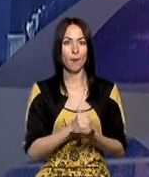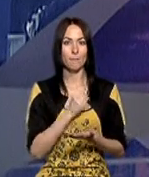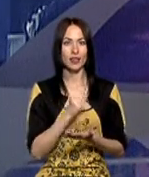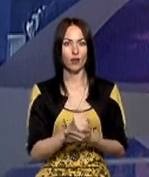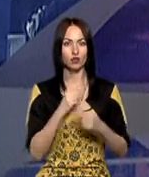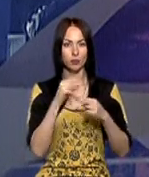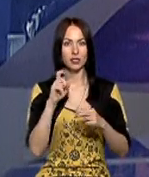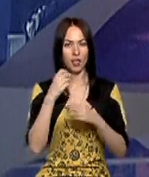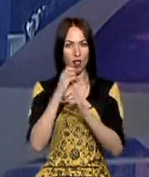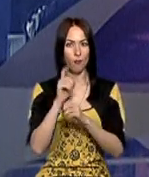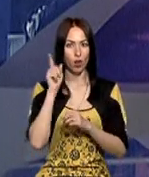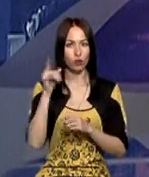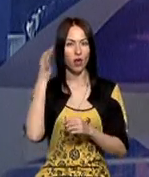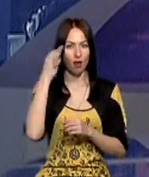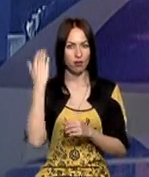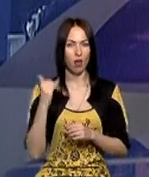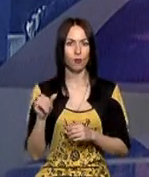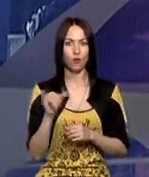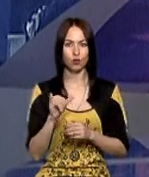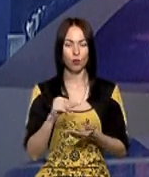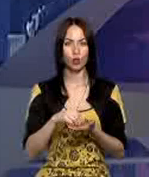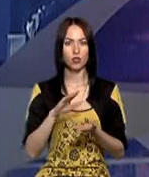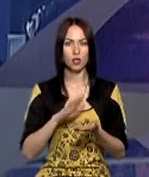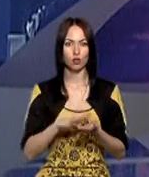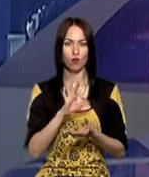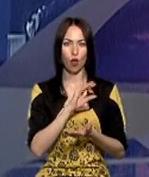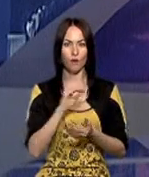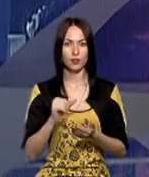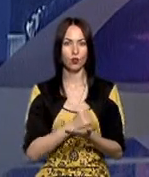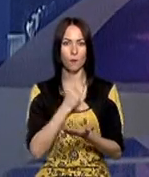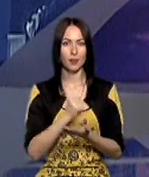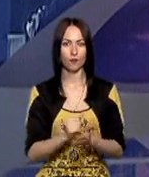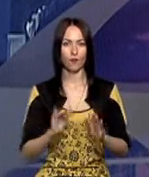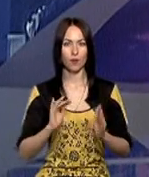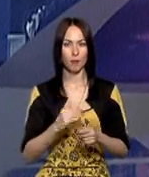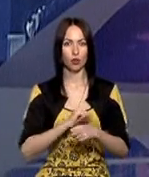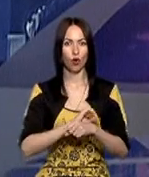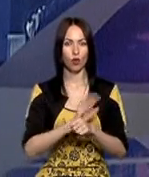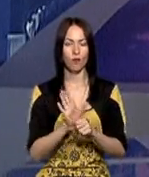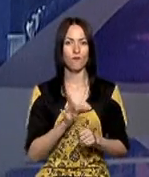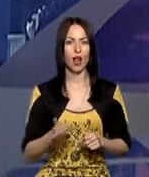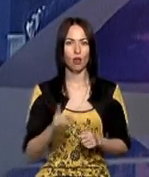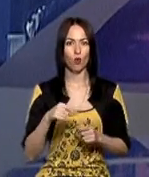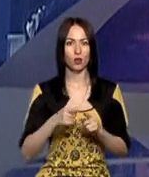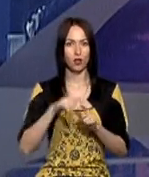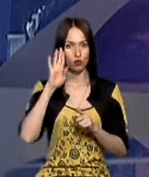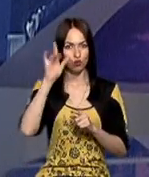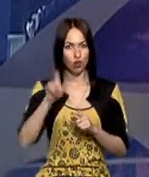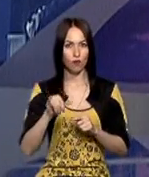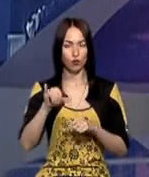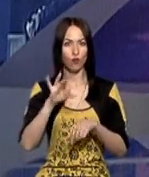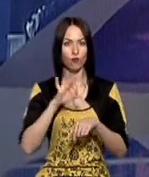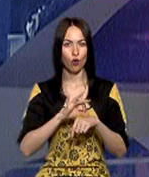підозр із лабораторії. Нагадаємо, у суботу зареєстрували офіційно підтверджений випадок коронавірусу в регіоні. Це чоловік, хвороба в